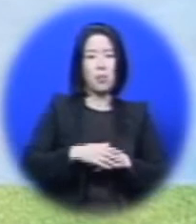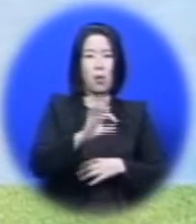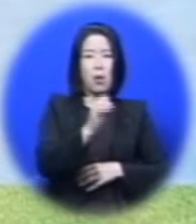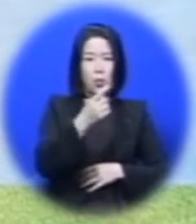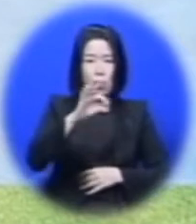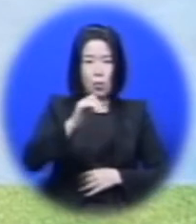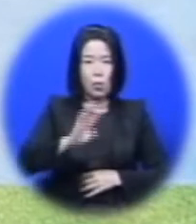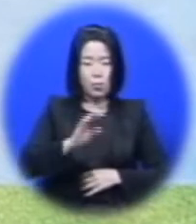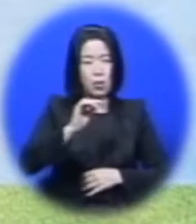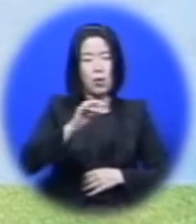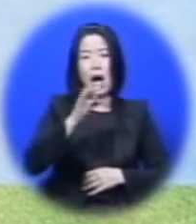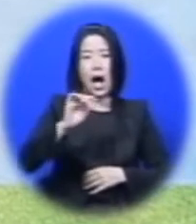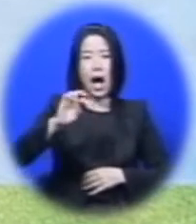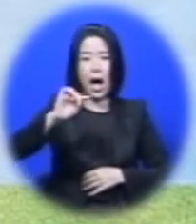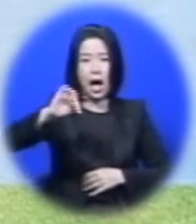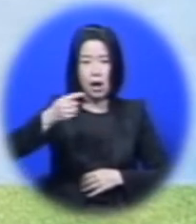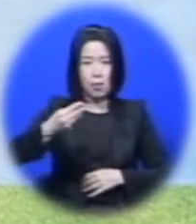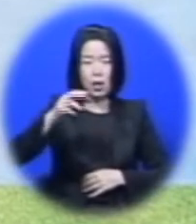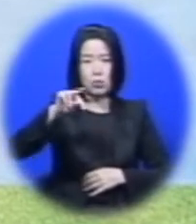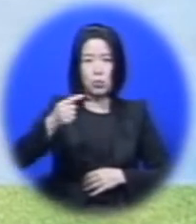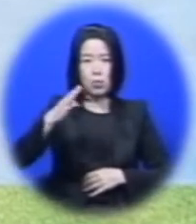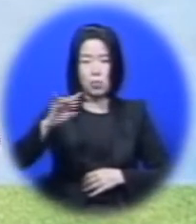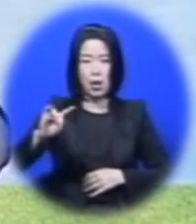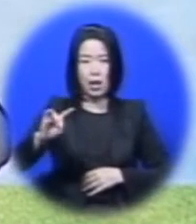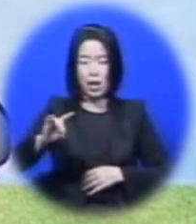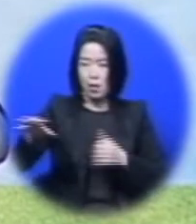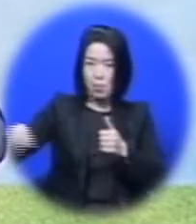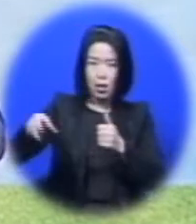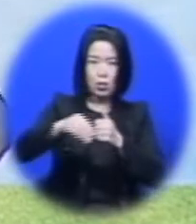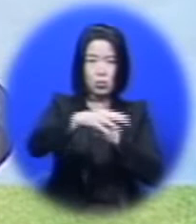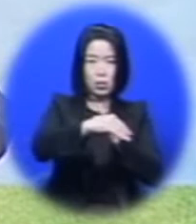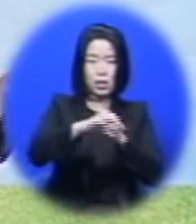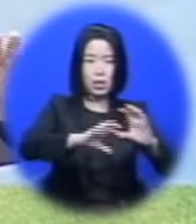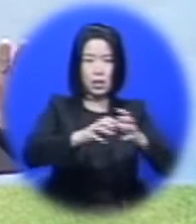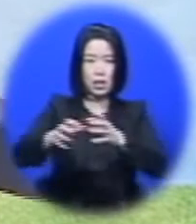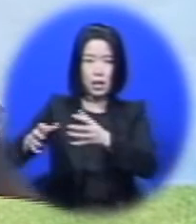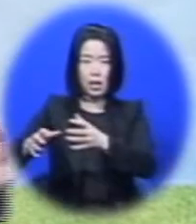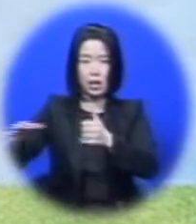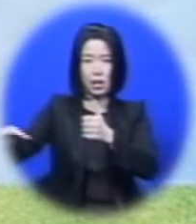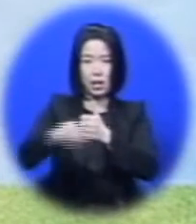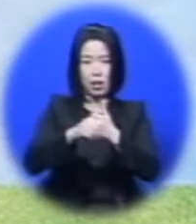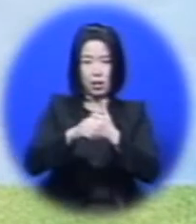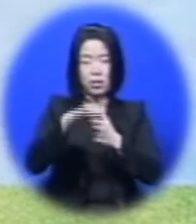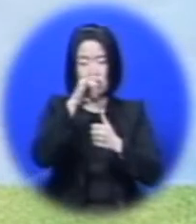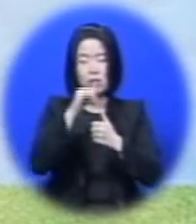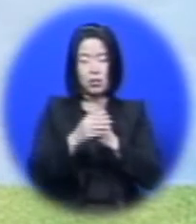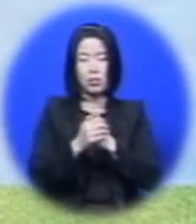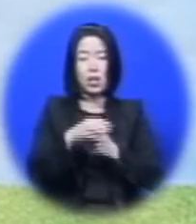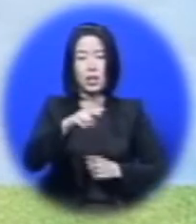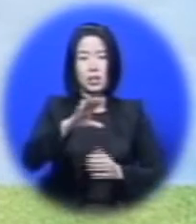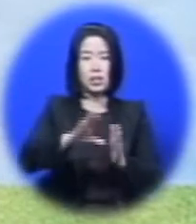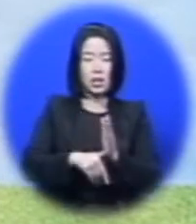암몬, 아말렉, 에돔 이런 모든 나라들이 다 이제 다윗 왕국에 굴복을 하는데